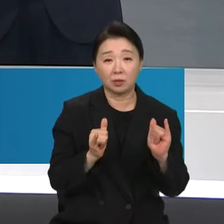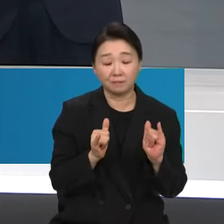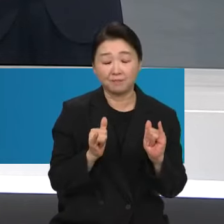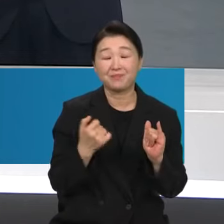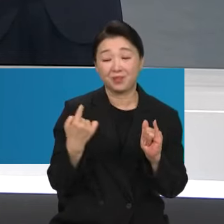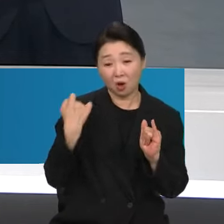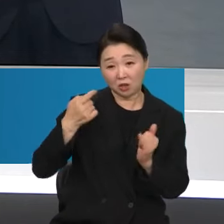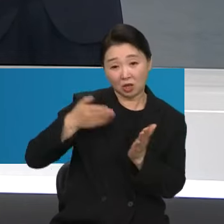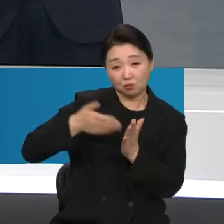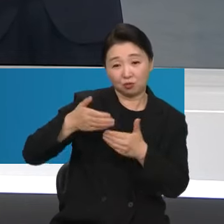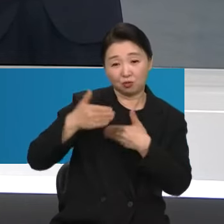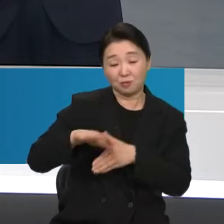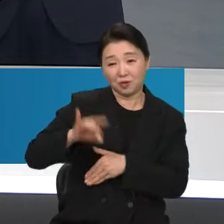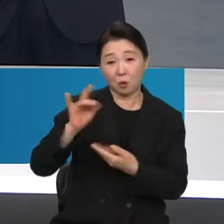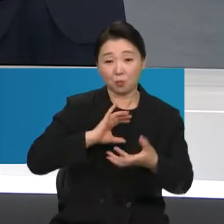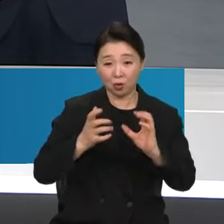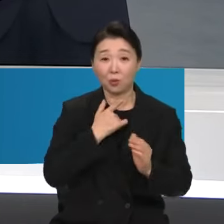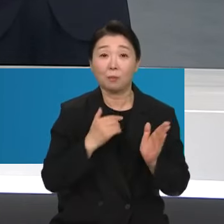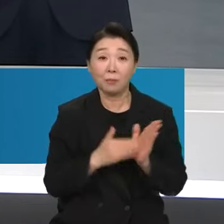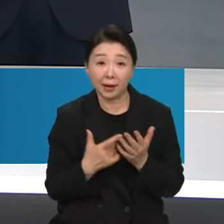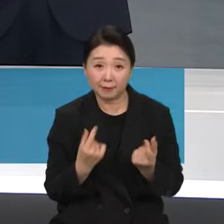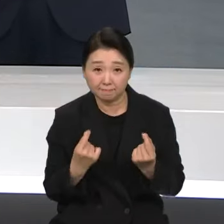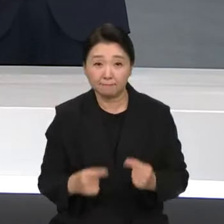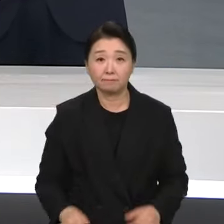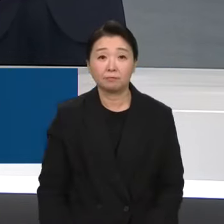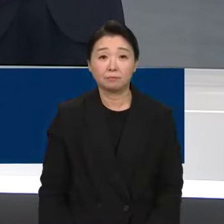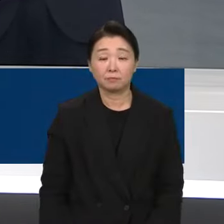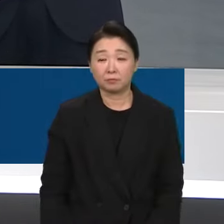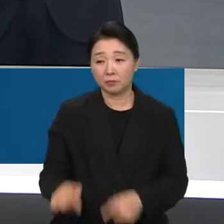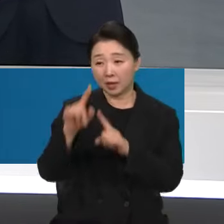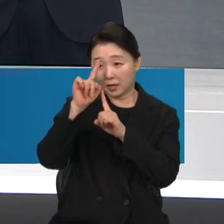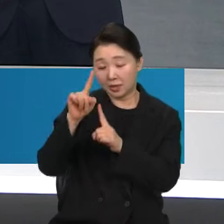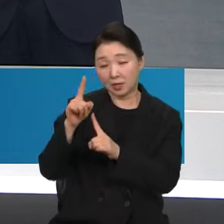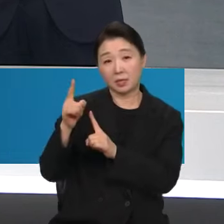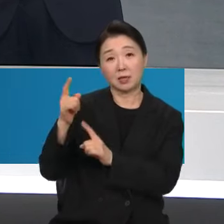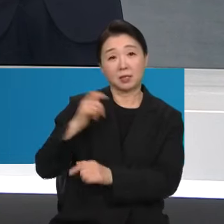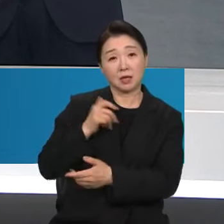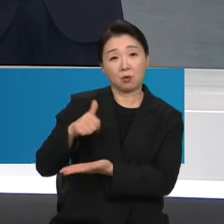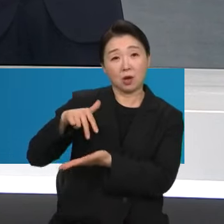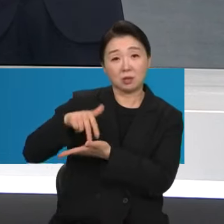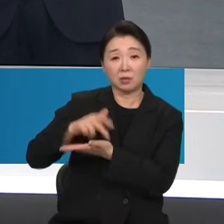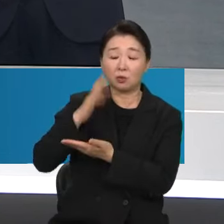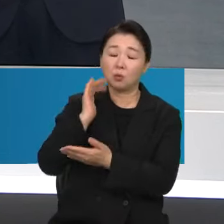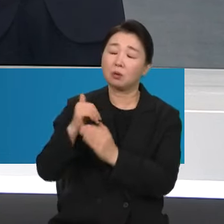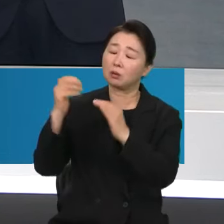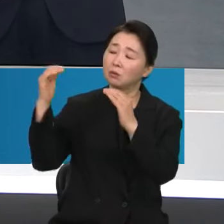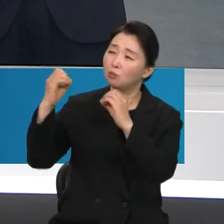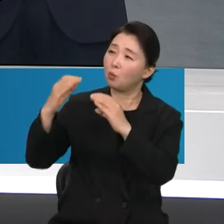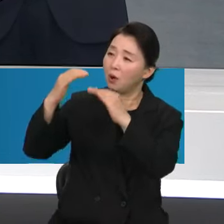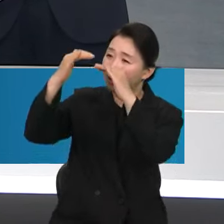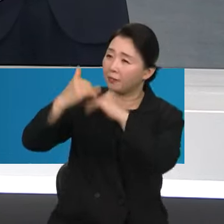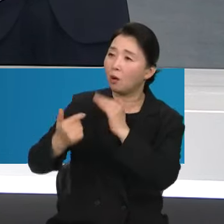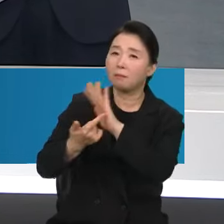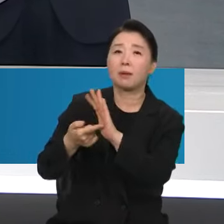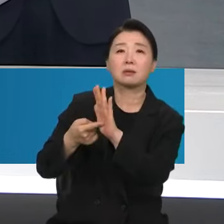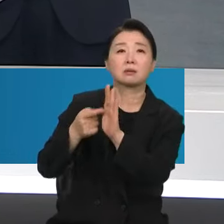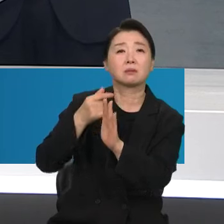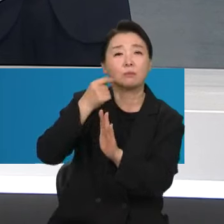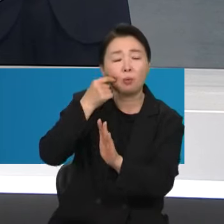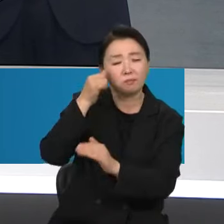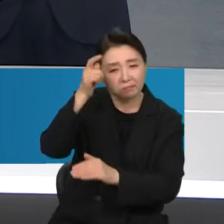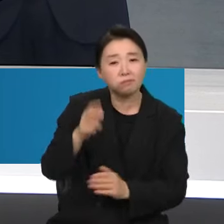뉴스룸에서 처음 공개 토론을 진행했죠. 이 전 장관 측은 대통령과의 통화 내용은 밝힐 수 없다고 여러 차례 강조한